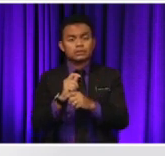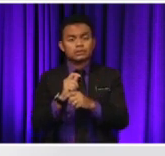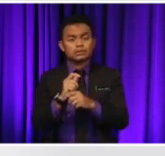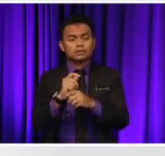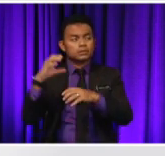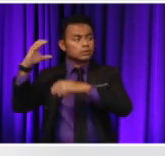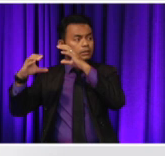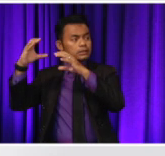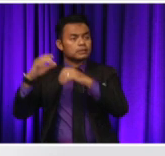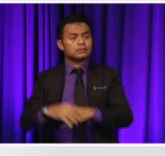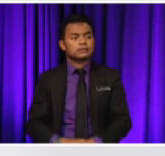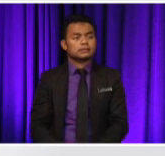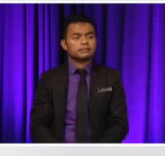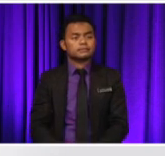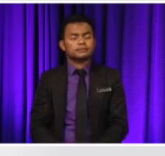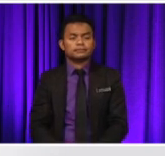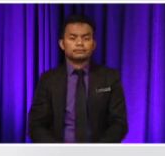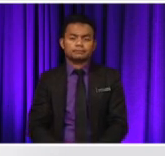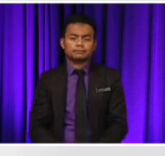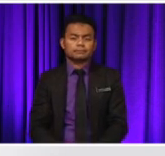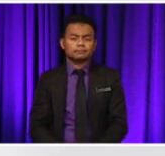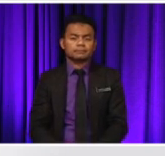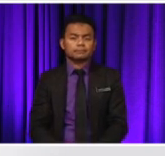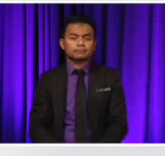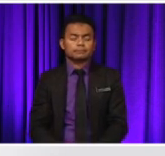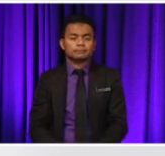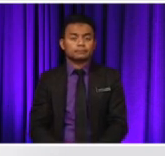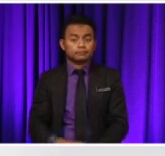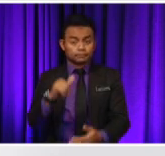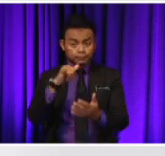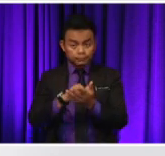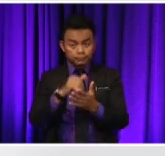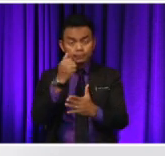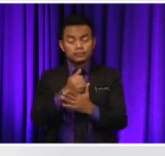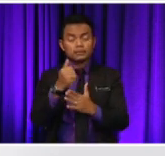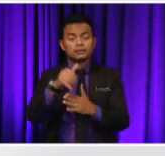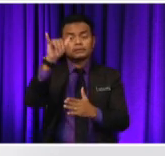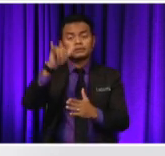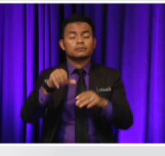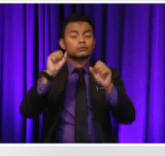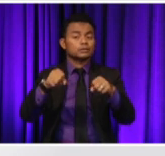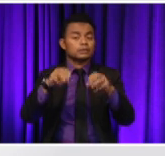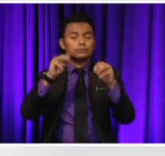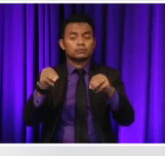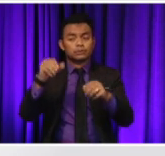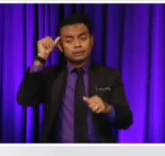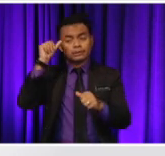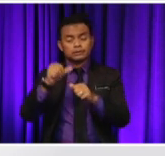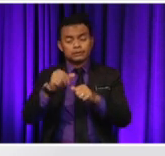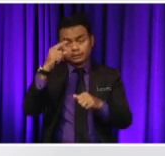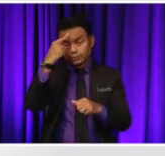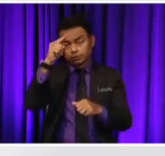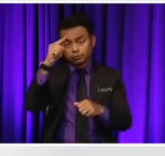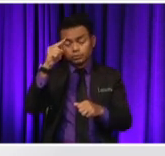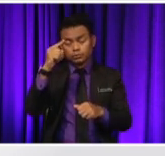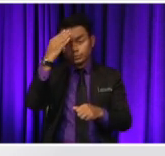terbaik oke itu antara lah yang boleh murid-murid ingat untuk memberi